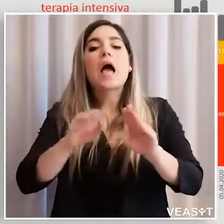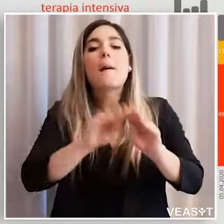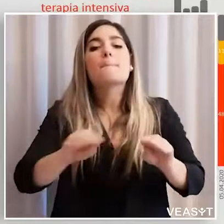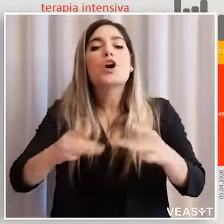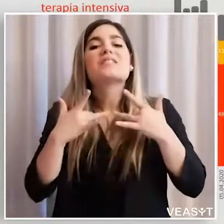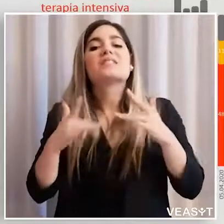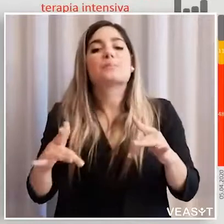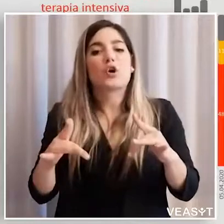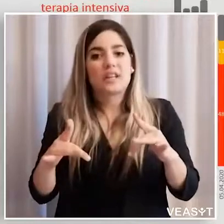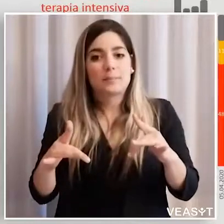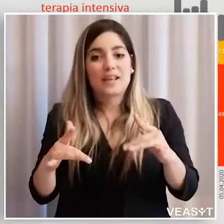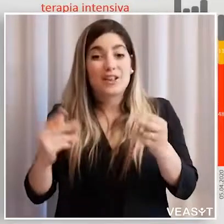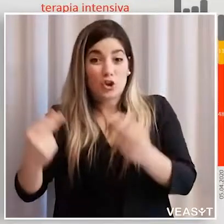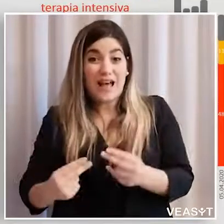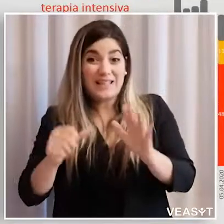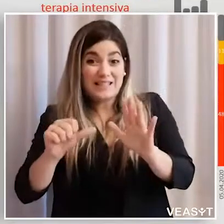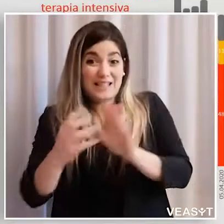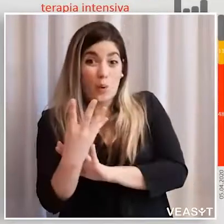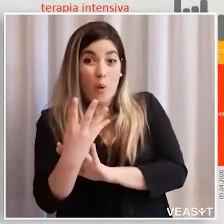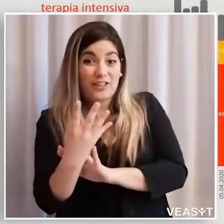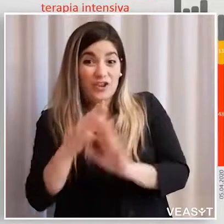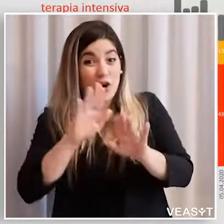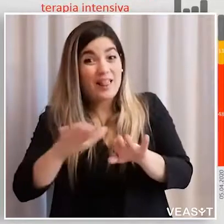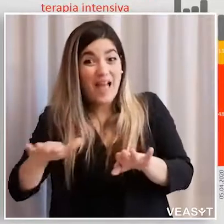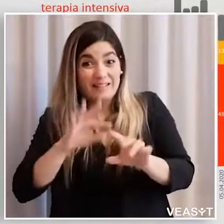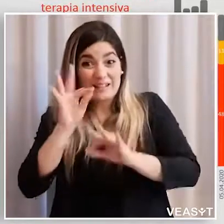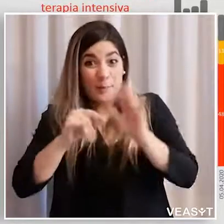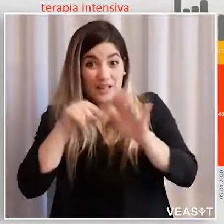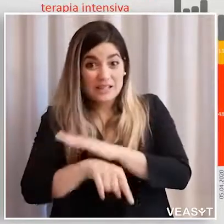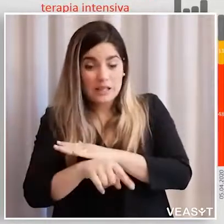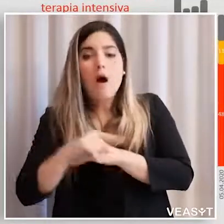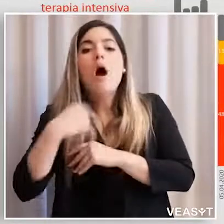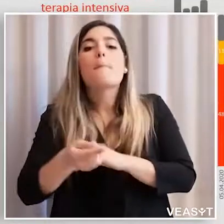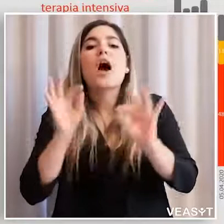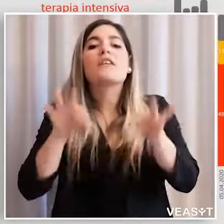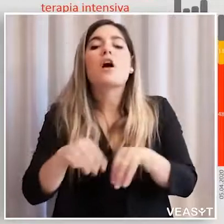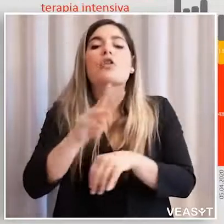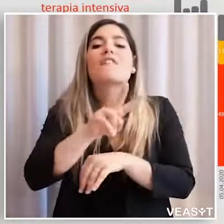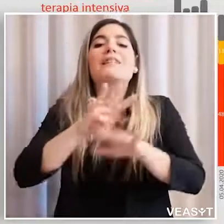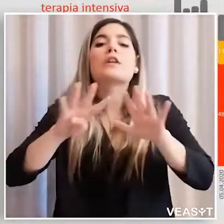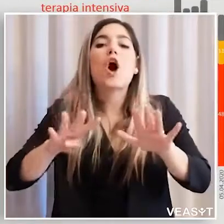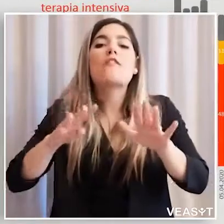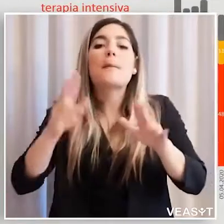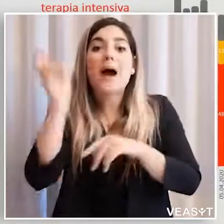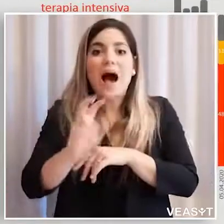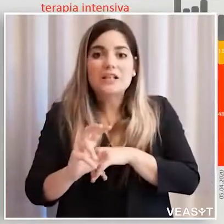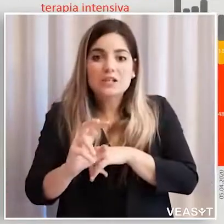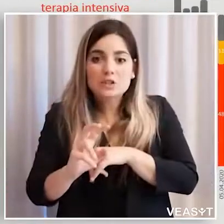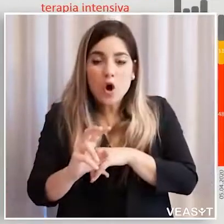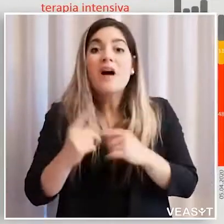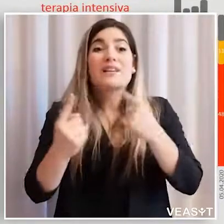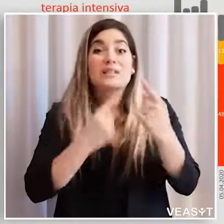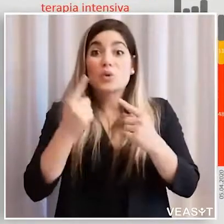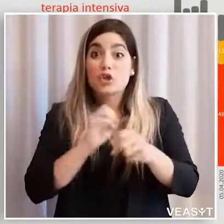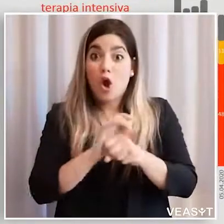posti disponibili sul totale di quanta 64 letto in terapia intensiva poi è arrivato il 29 marzo con il mare i